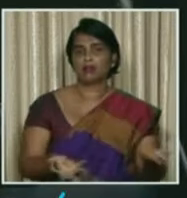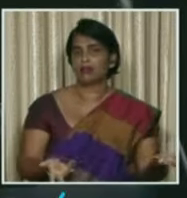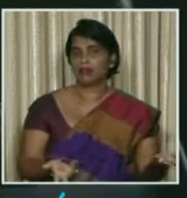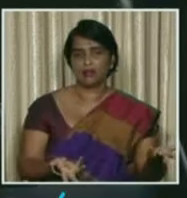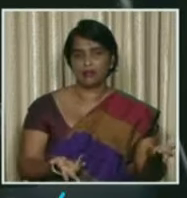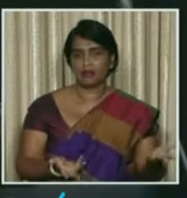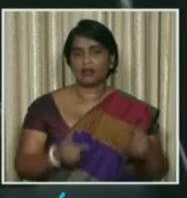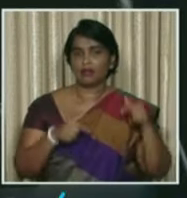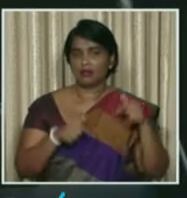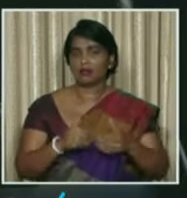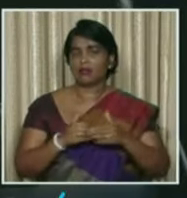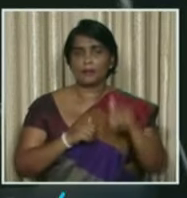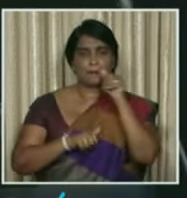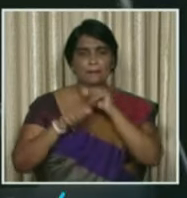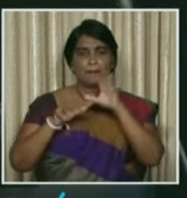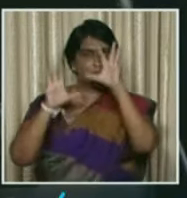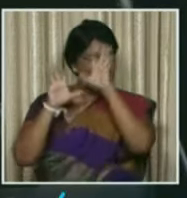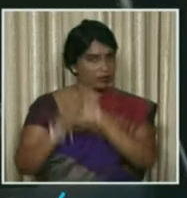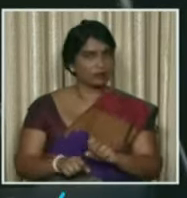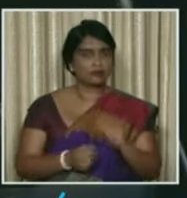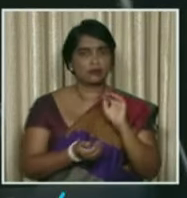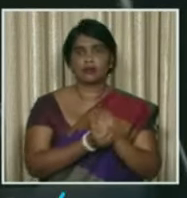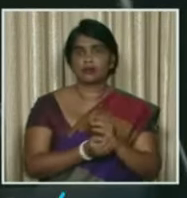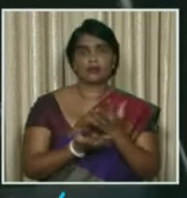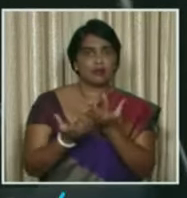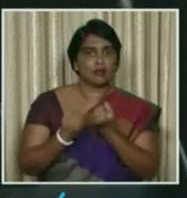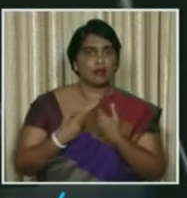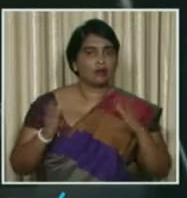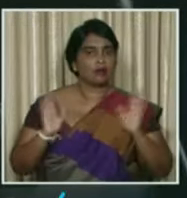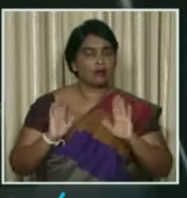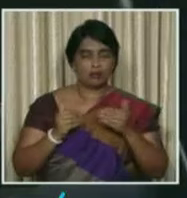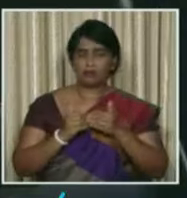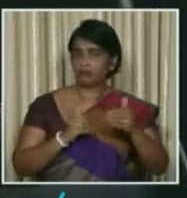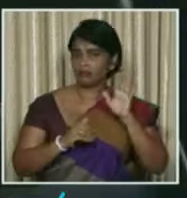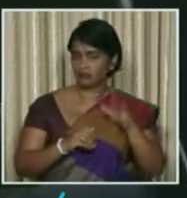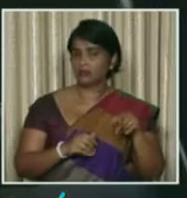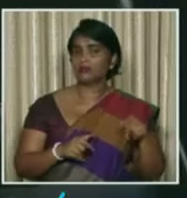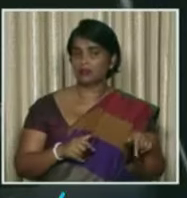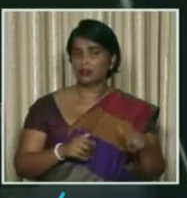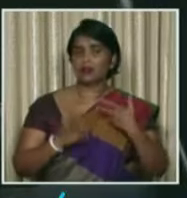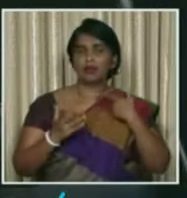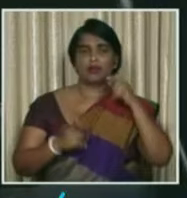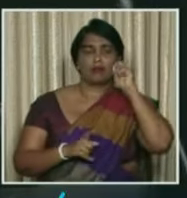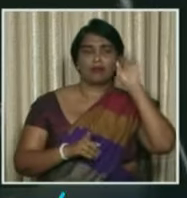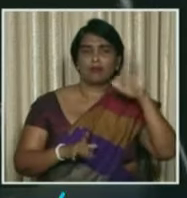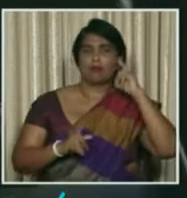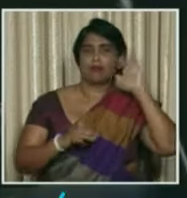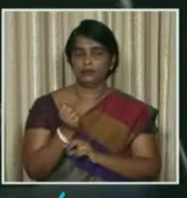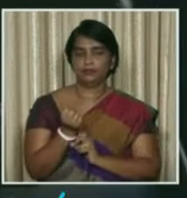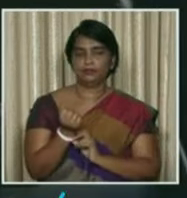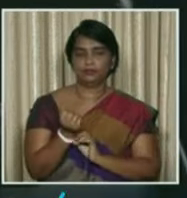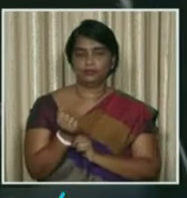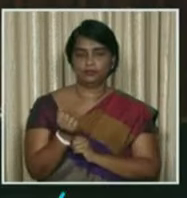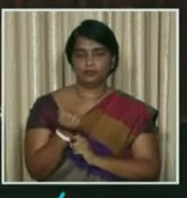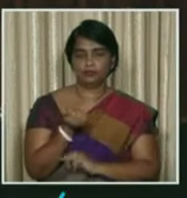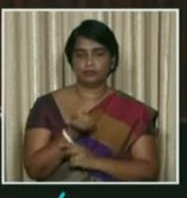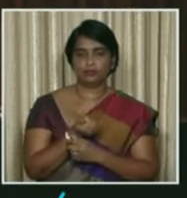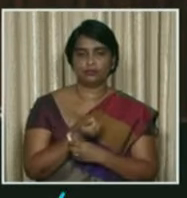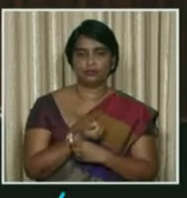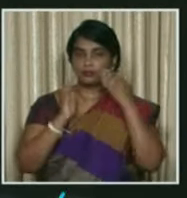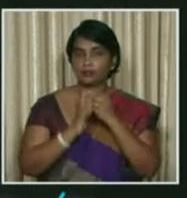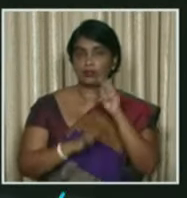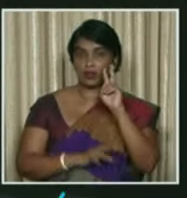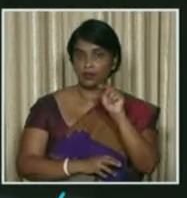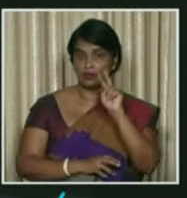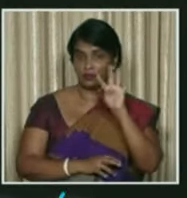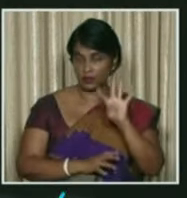දැන් මීට පස්සේ කිසිම ඖෂධයක් මෙඩිකල් සප්ලයි ඩිවිෂන් එකෙන් බාර ගන්න නැති තත්ත්වෙට පත් වෙලා තියෙනවා. මොකද මේ කොහෙවත් ඉන්න පිරිසක් තමයි අත්තරම් කරන් තියෙන්නේ. ඔව් කැමති තුමාගේ අවධානයට යොමු